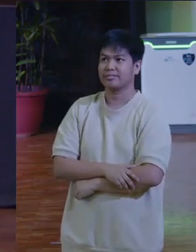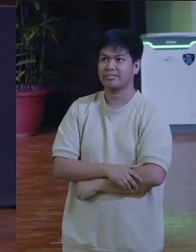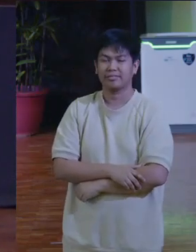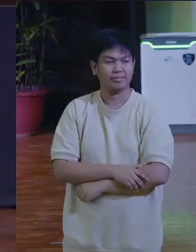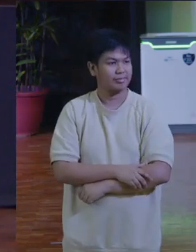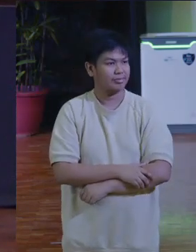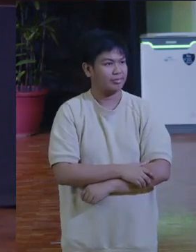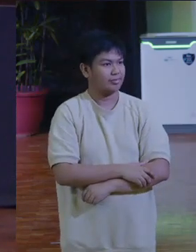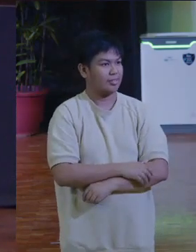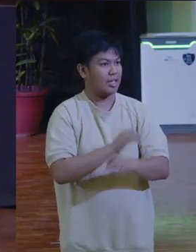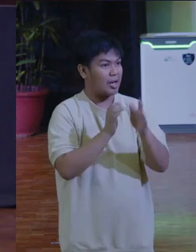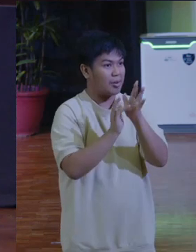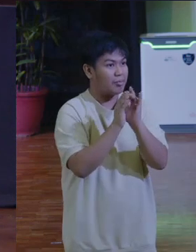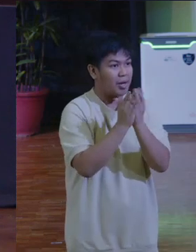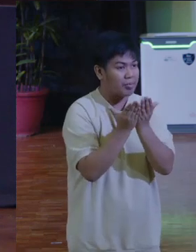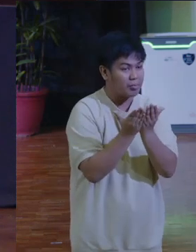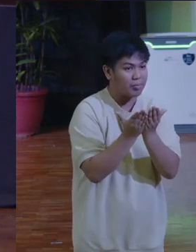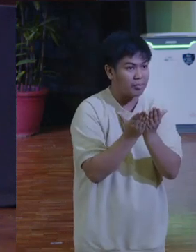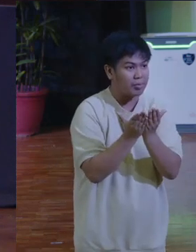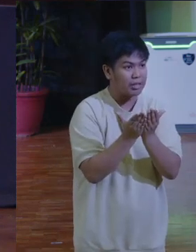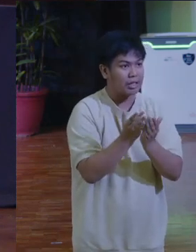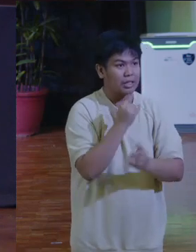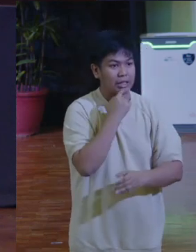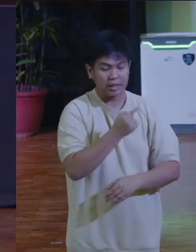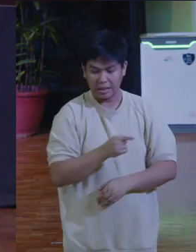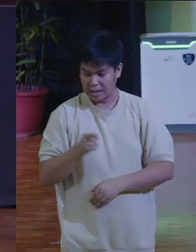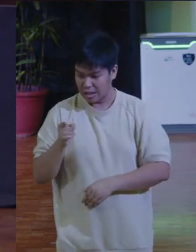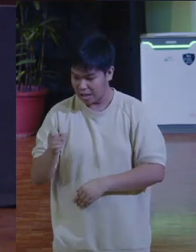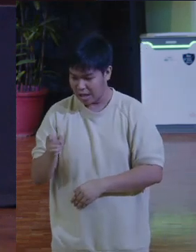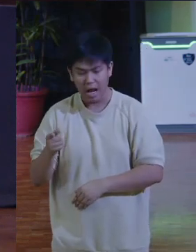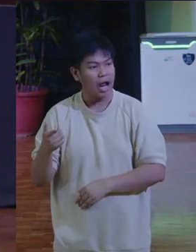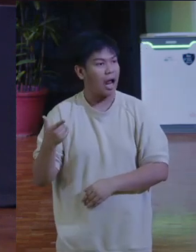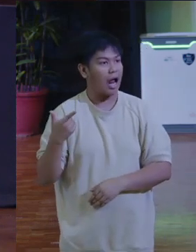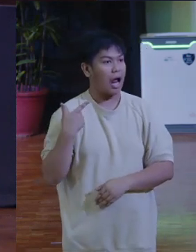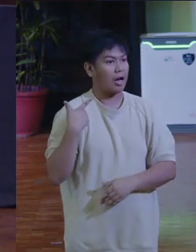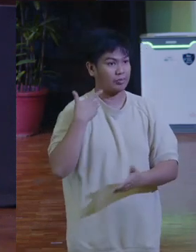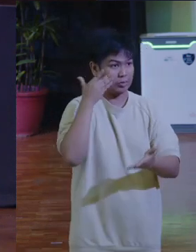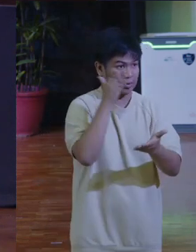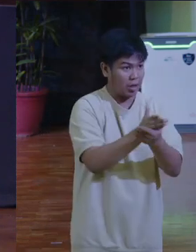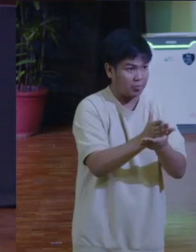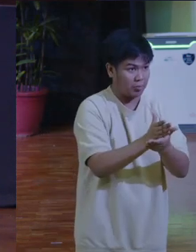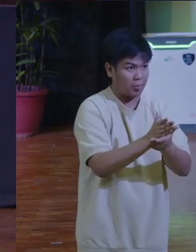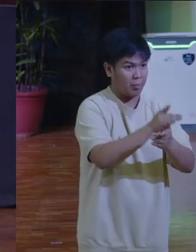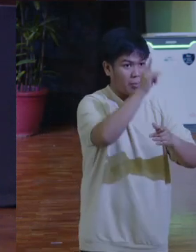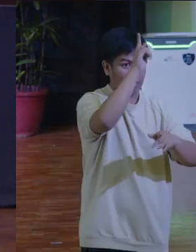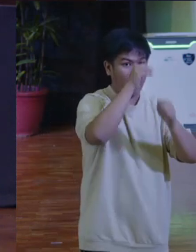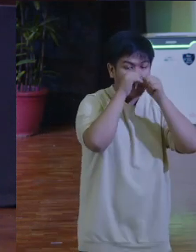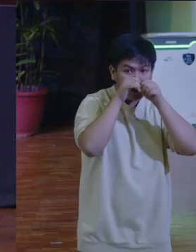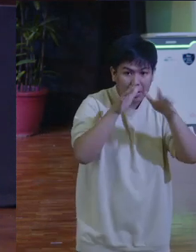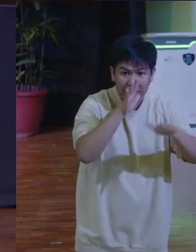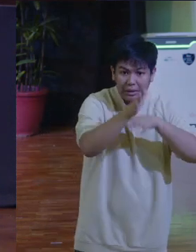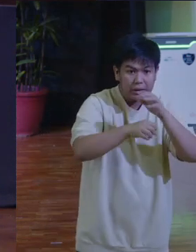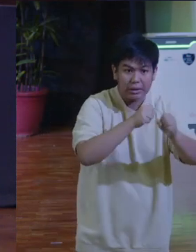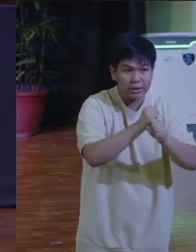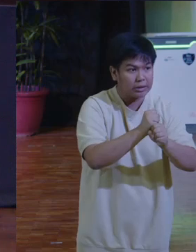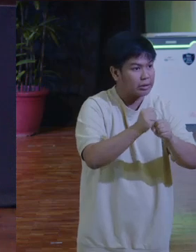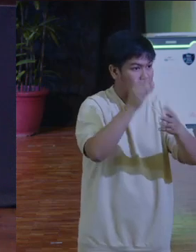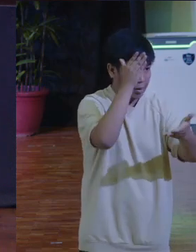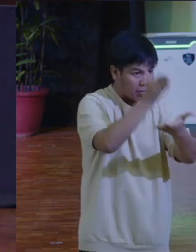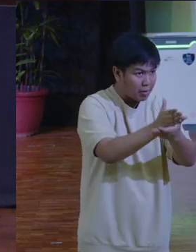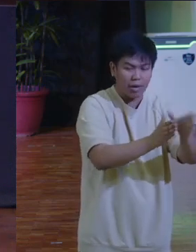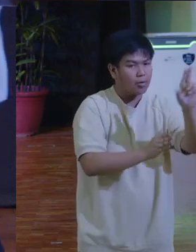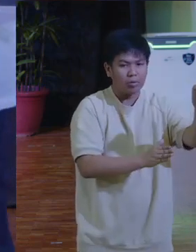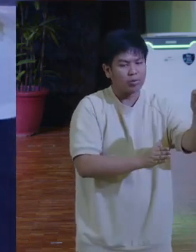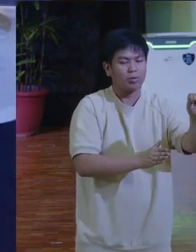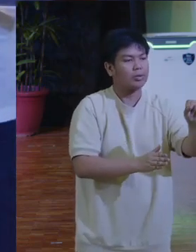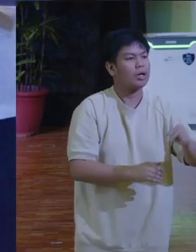Tignan niyo yung Biblia niyo. Kama! Hindi period. Hindi pa tapos.